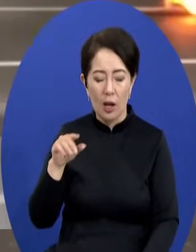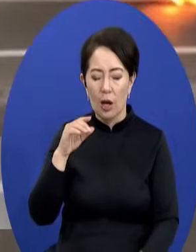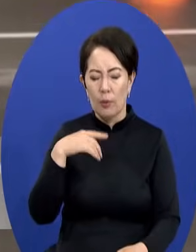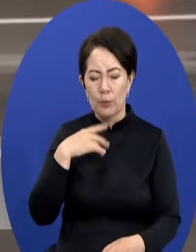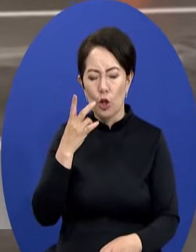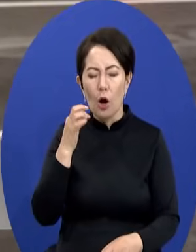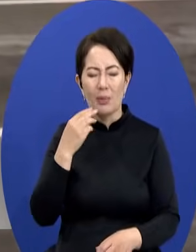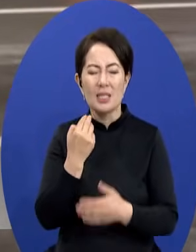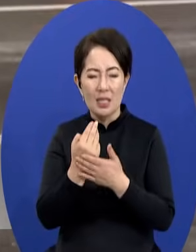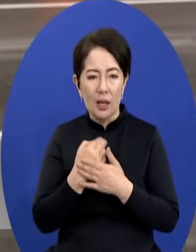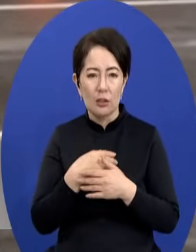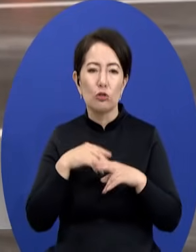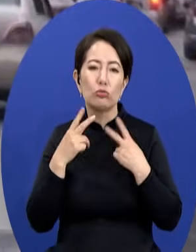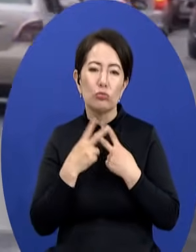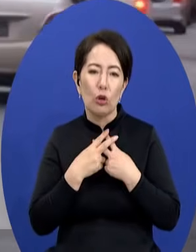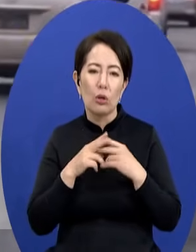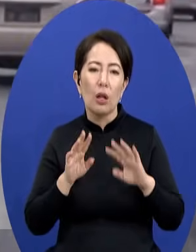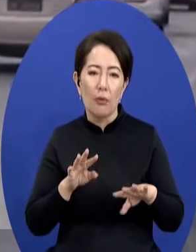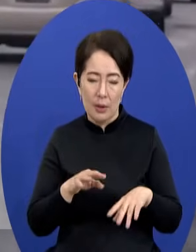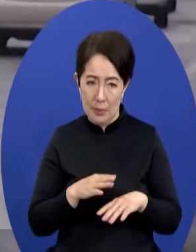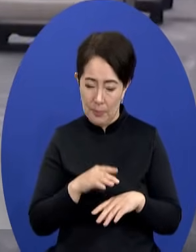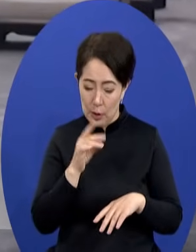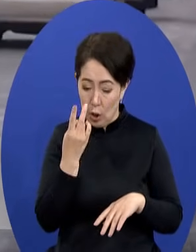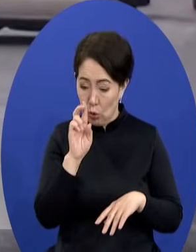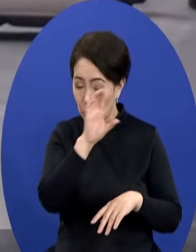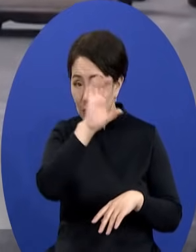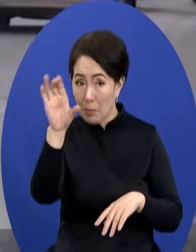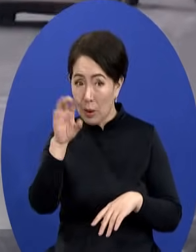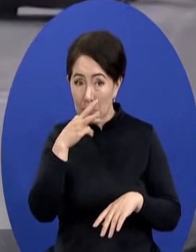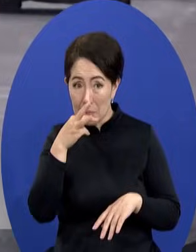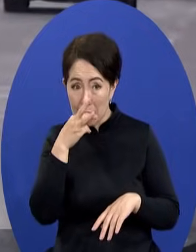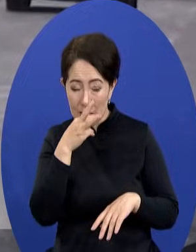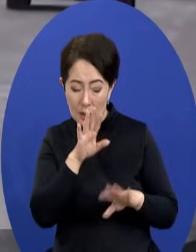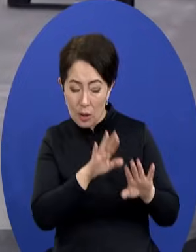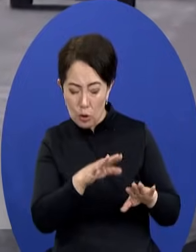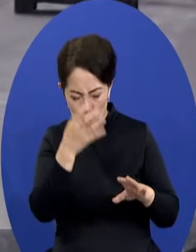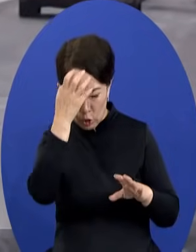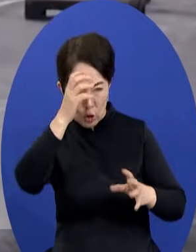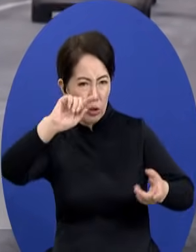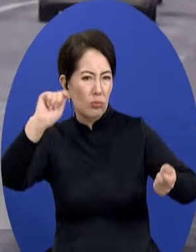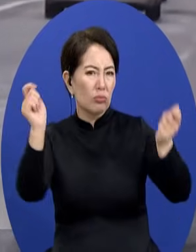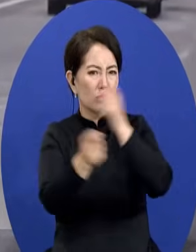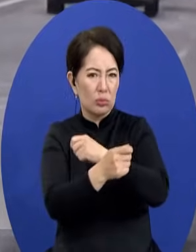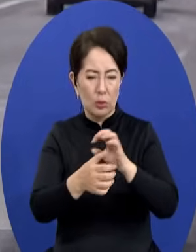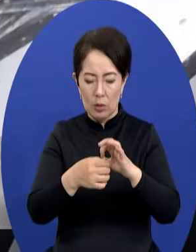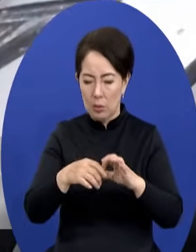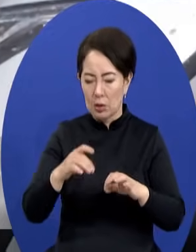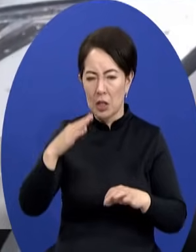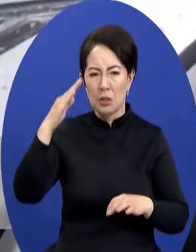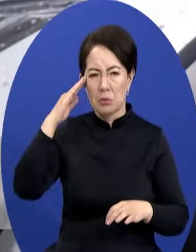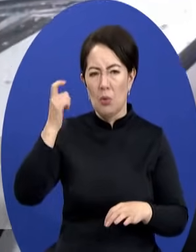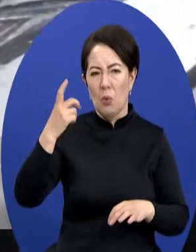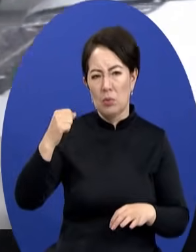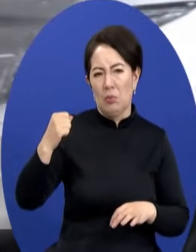Сүчи одоо хүртэл хоригдож байна. Нэгдсэн үндэсний байгууллагын мэдээлж буйгаар төрийн эргэлтээс хойших хүчирхийлэл цэвсэгт